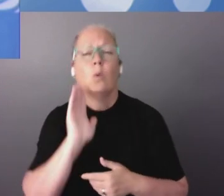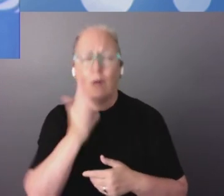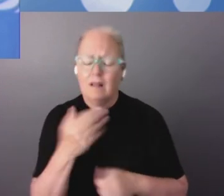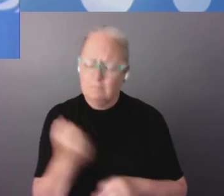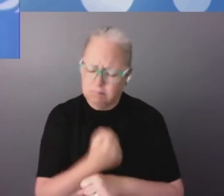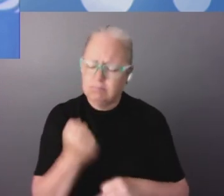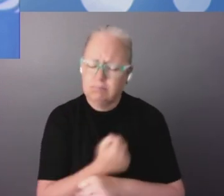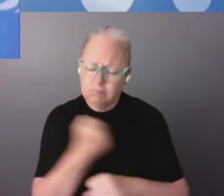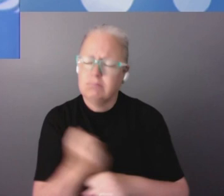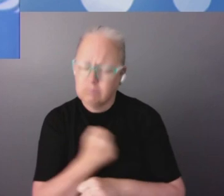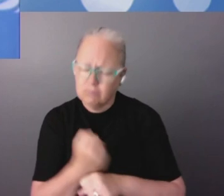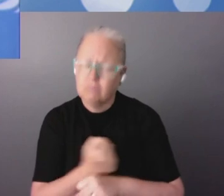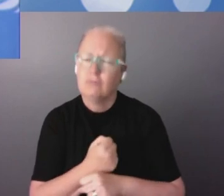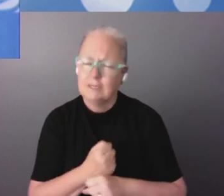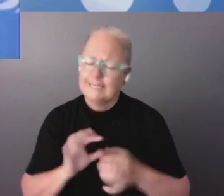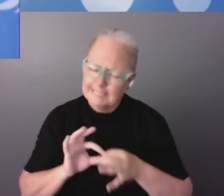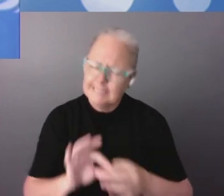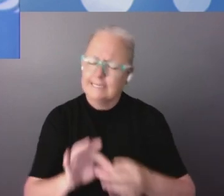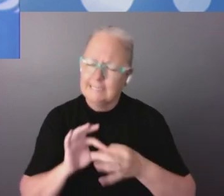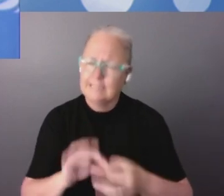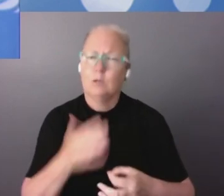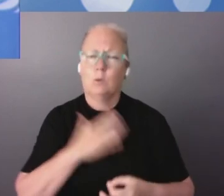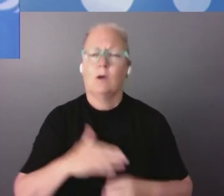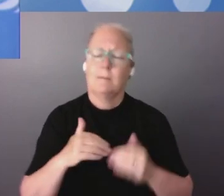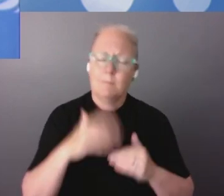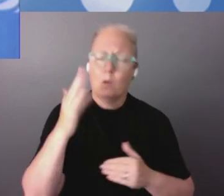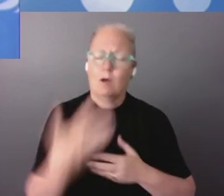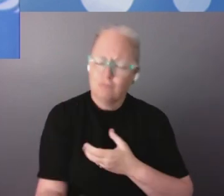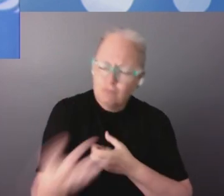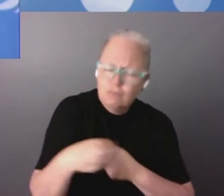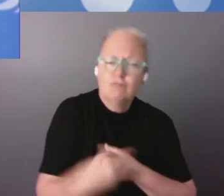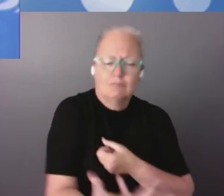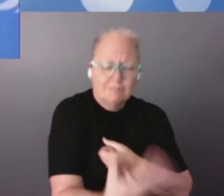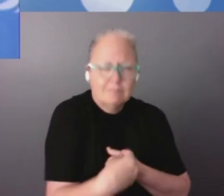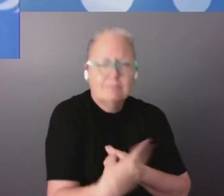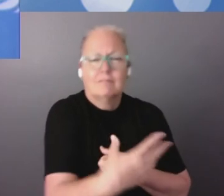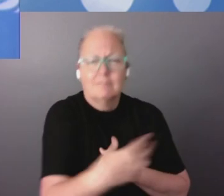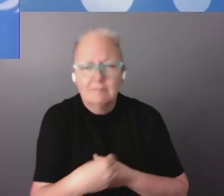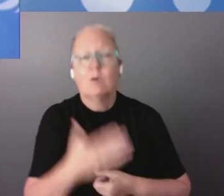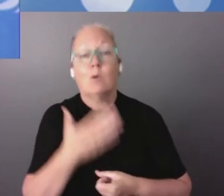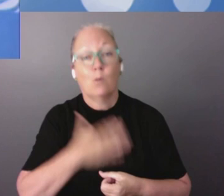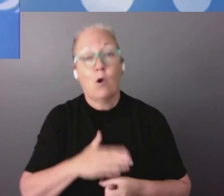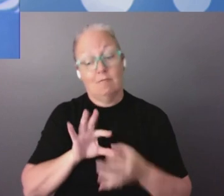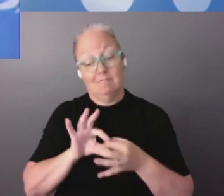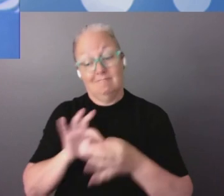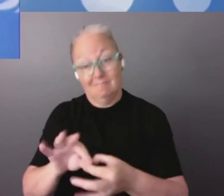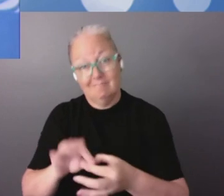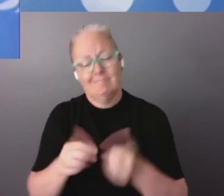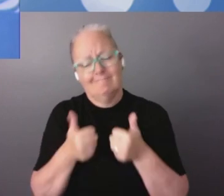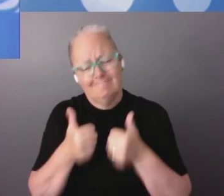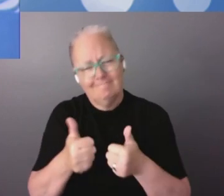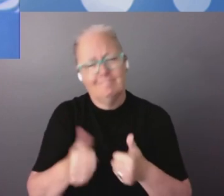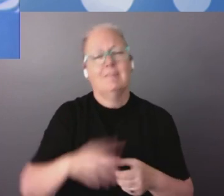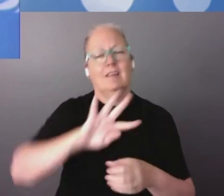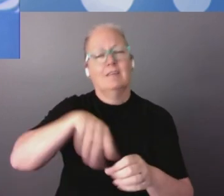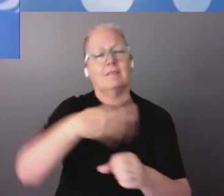ожидаем выводы, которые будут сделаны в ходе выпуска цифрового